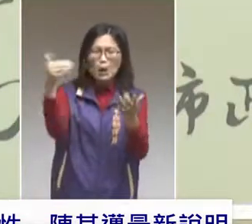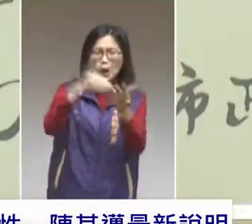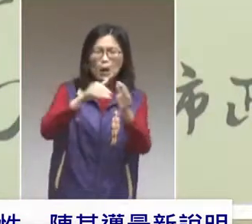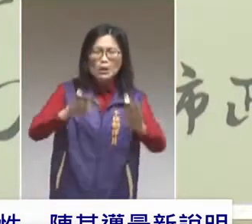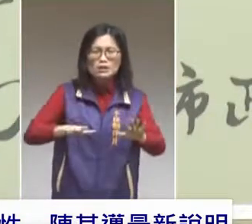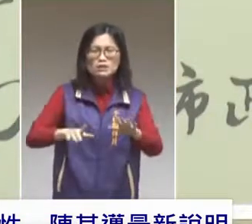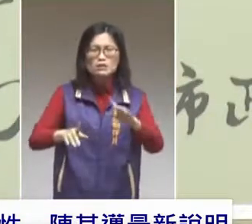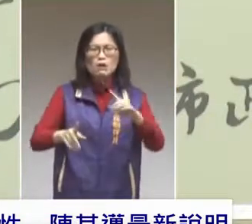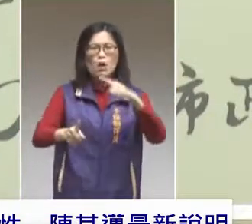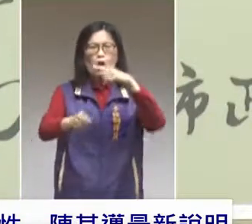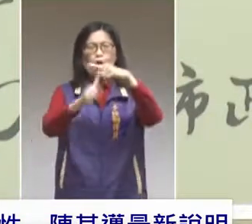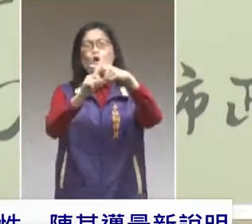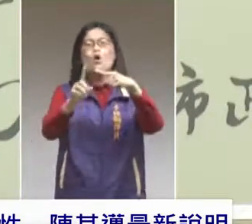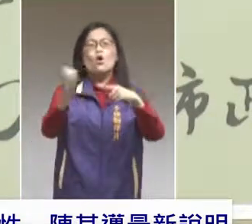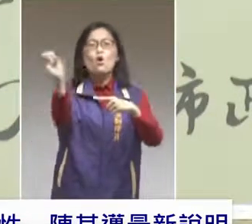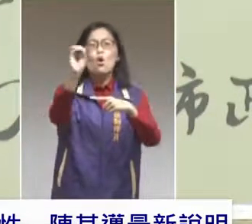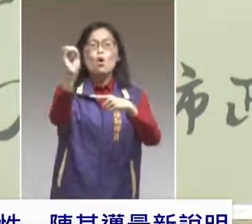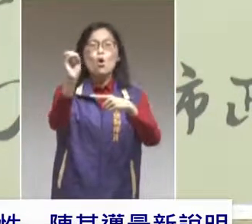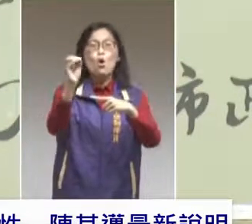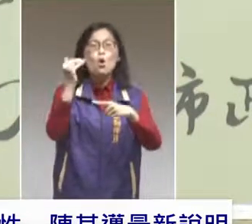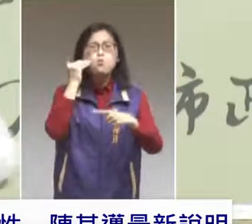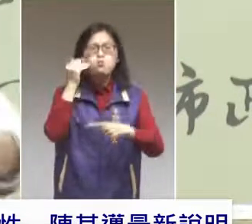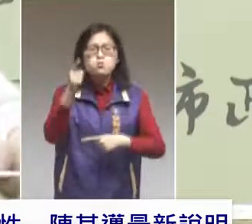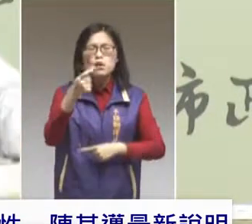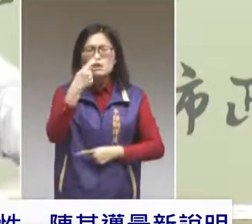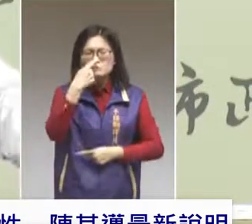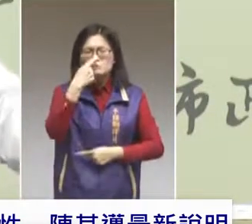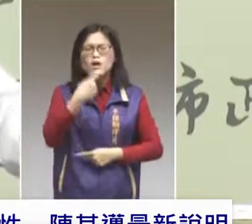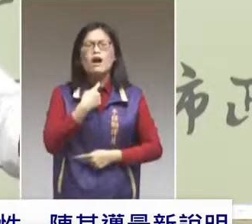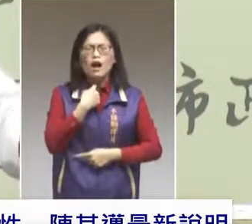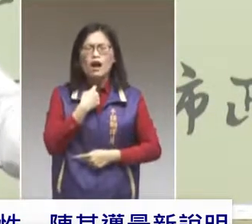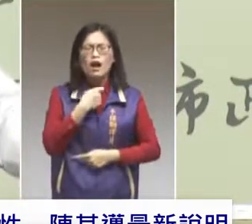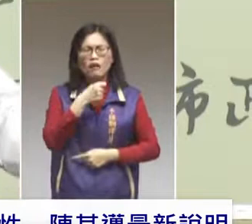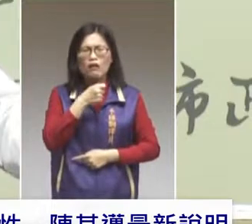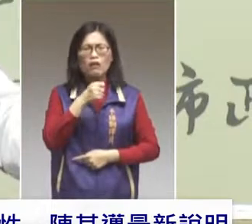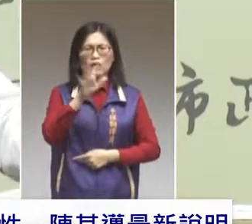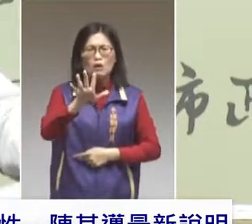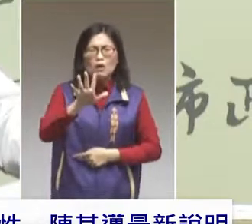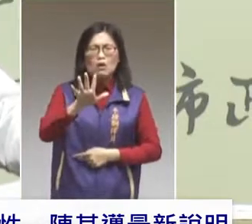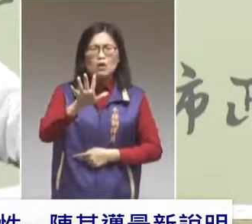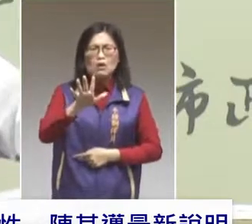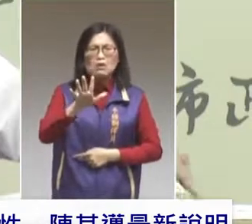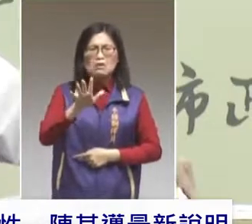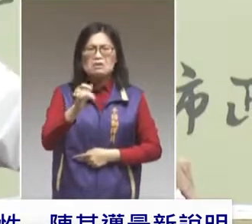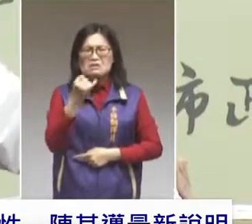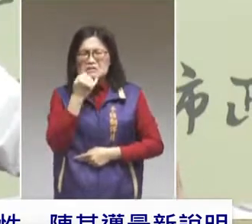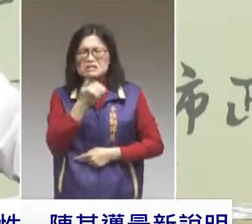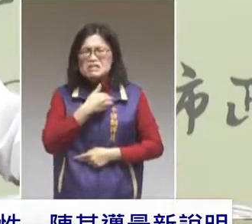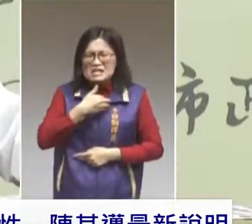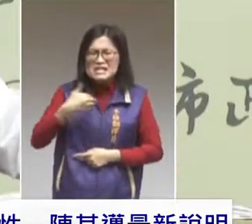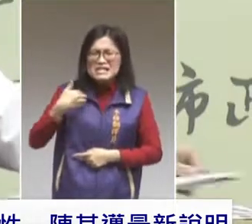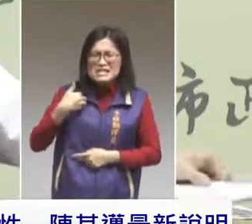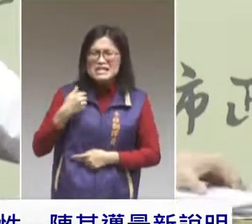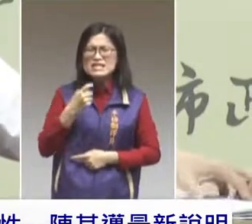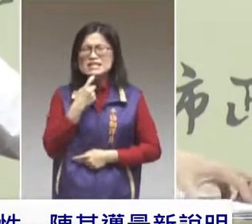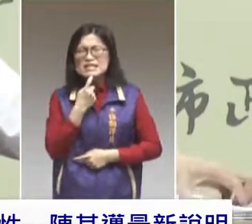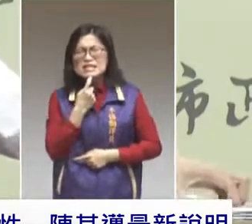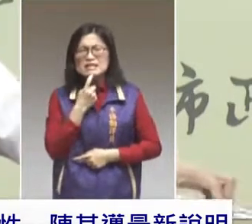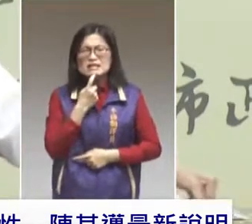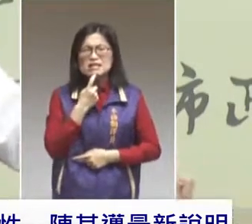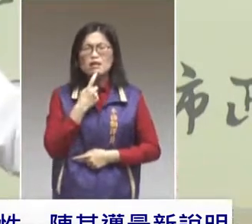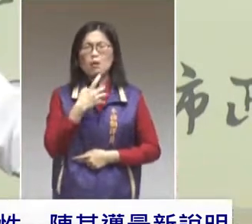14、15、16这几天这样一直筛下来，都还没有发生确诊的个案。也就是说，当有呼吸道症状的民众其